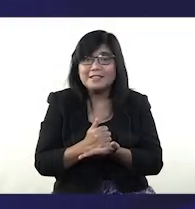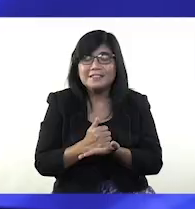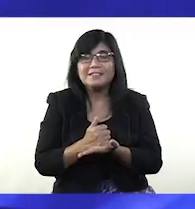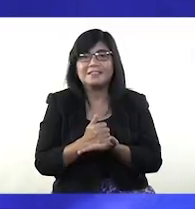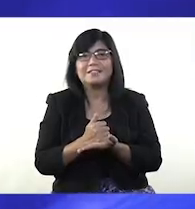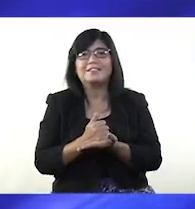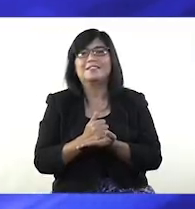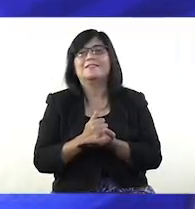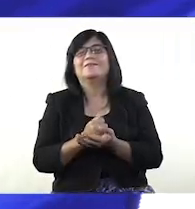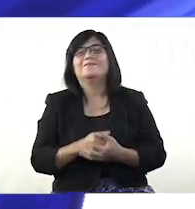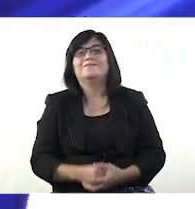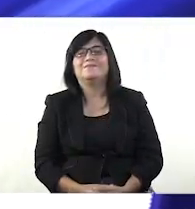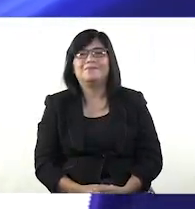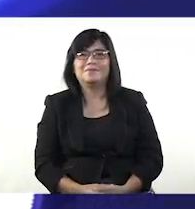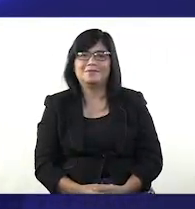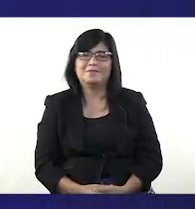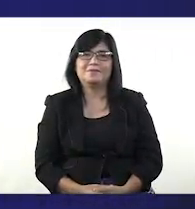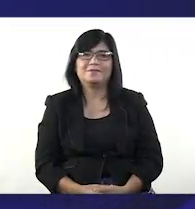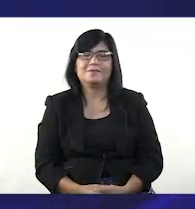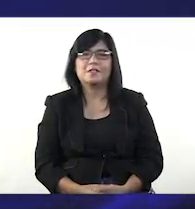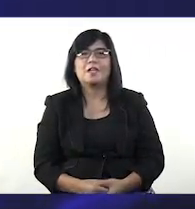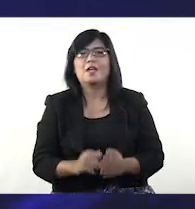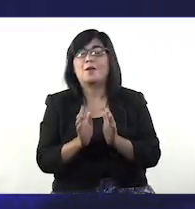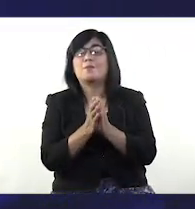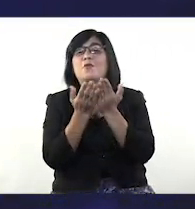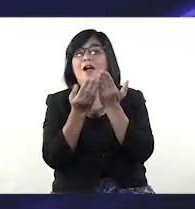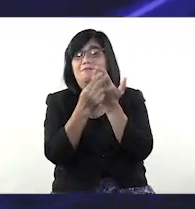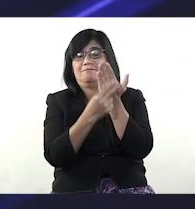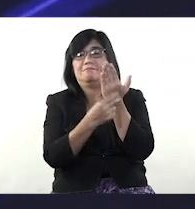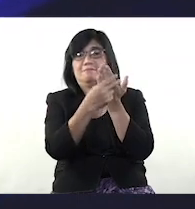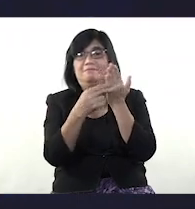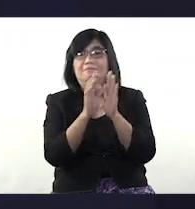a bright Hai buka kita bisa sama-sama